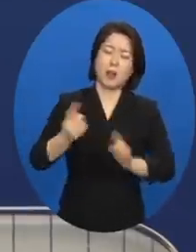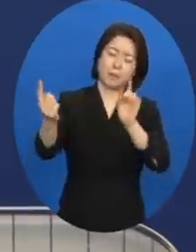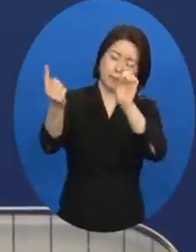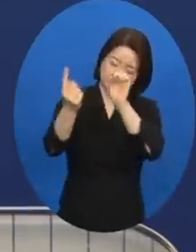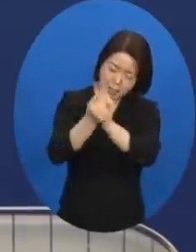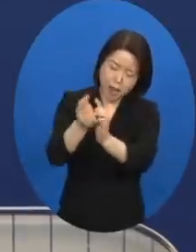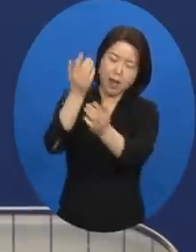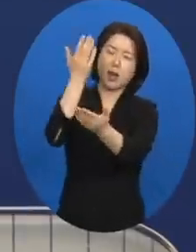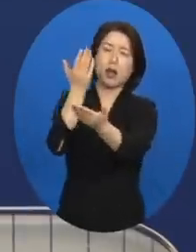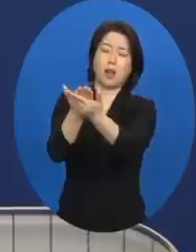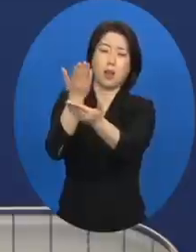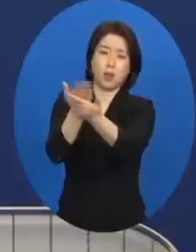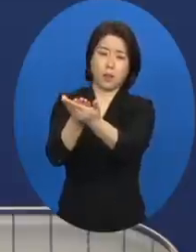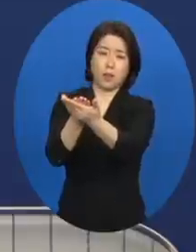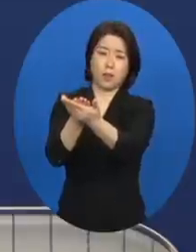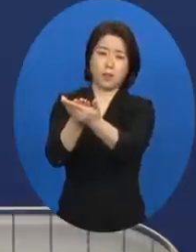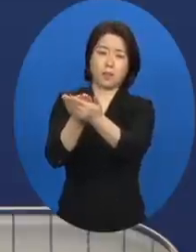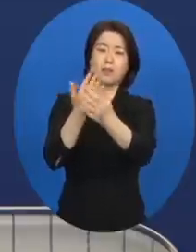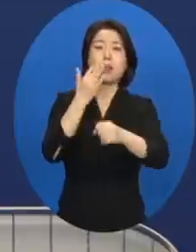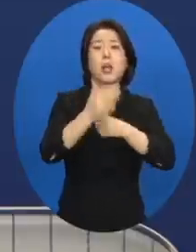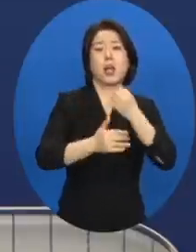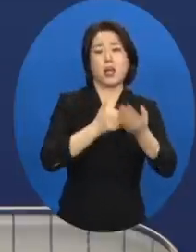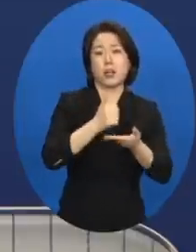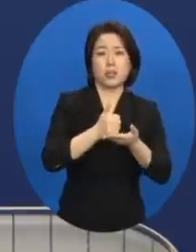만나주십시오. 하나님,